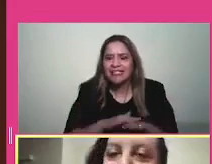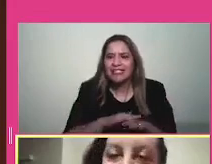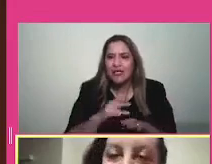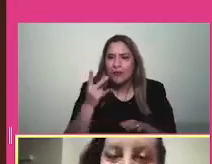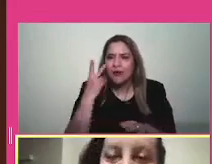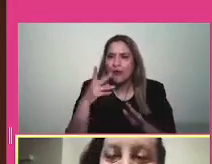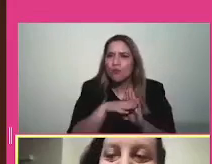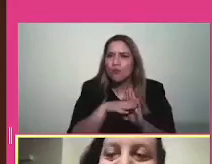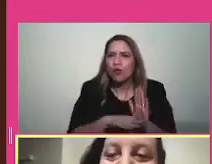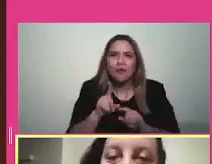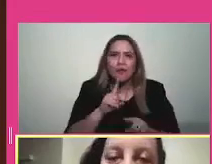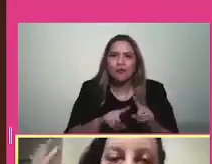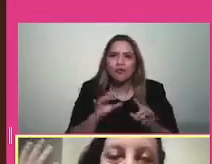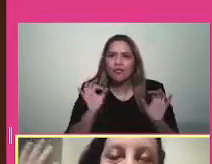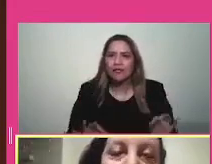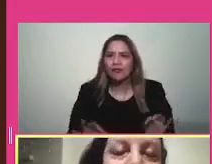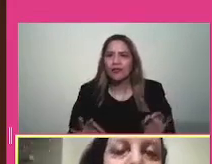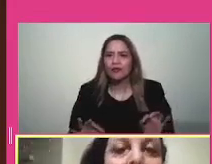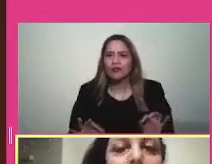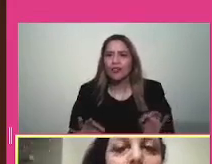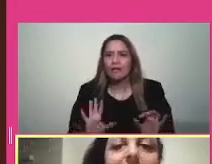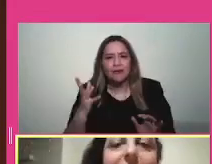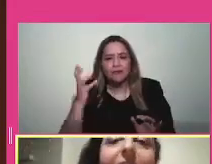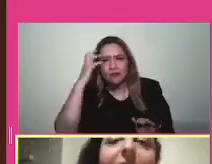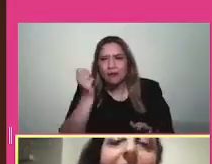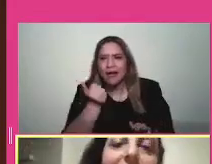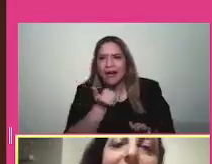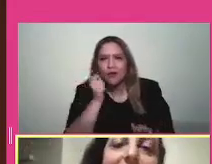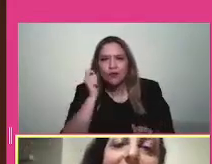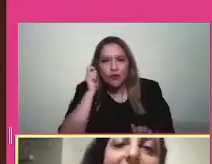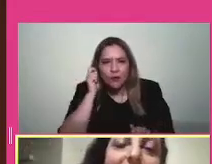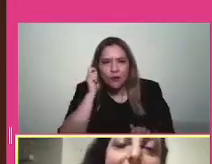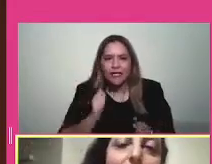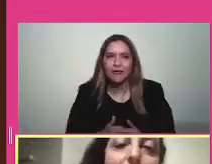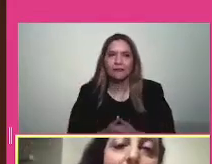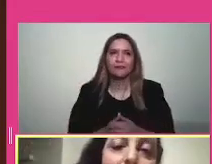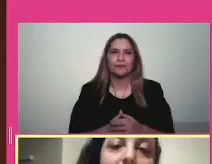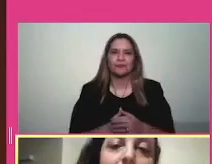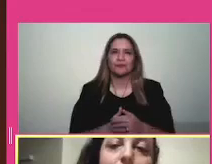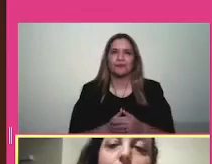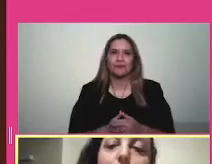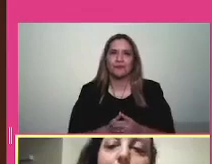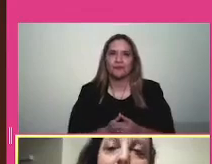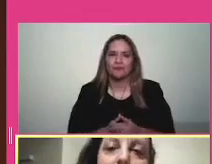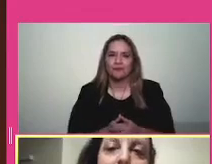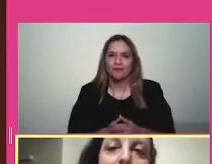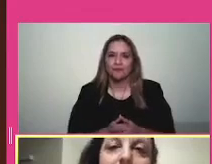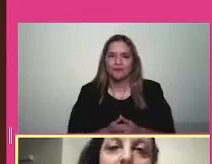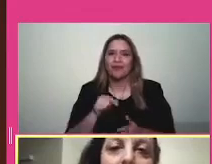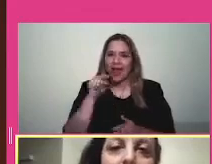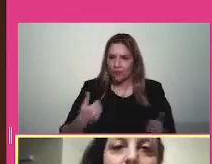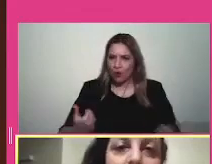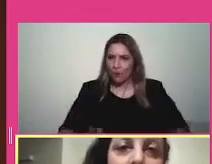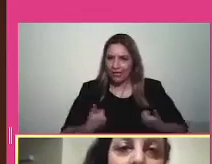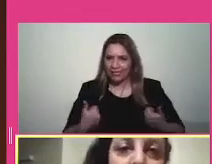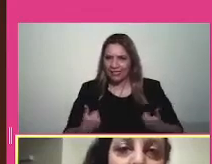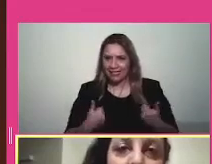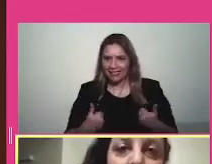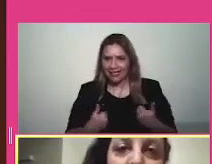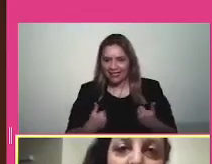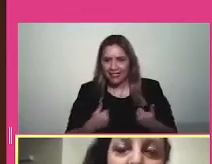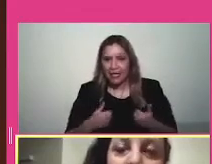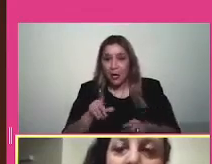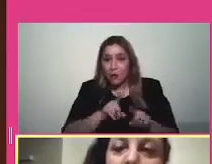ποιος ήταν. Μπορεί να θυμάμαι λάθος ονόματα. Λοιπόν, να πούμε λίγο για αυτό το παιχνίδι. Δεν ξέρω αν έχουν